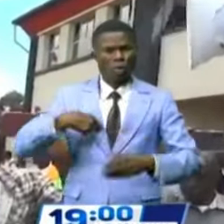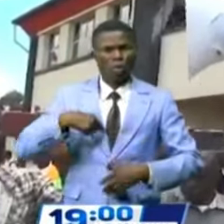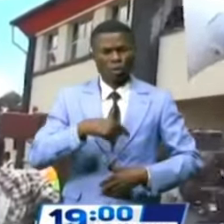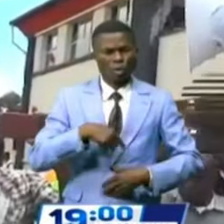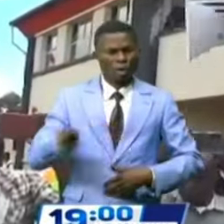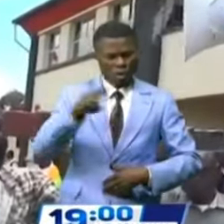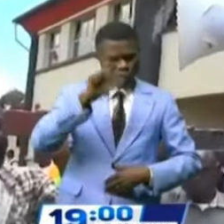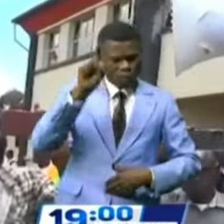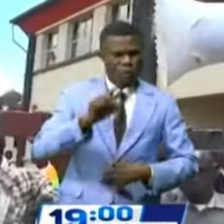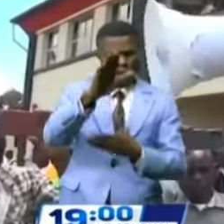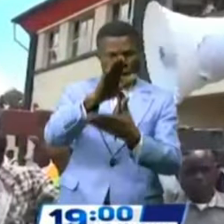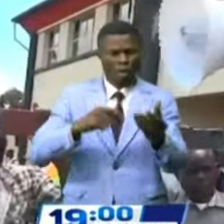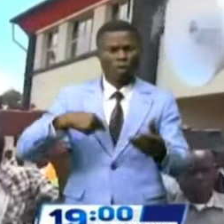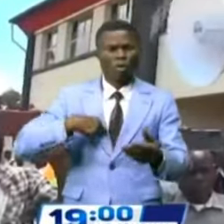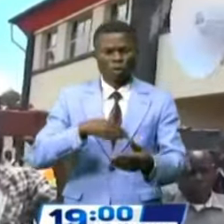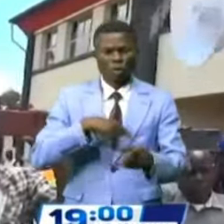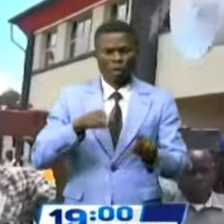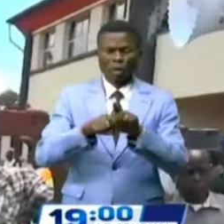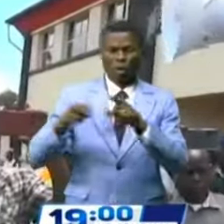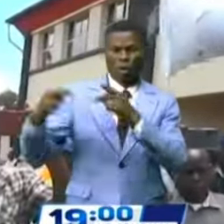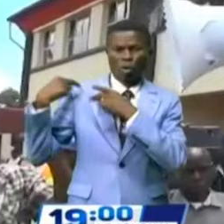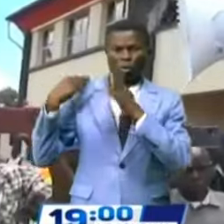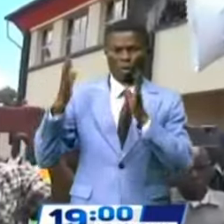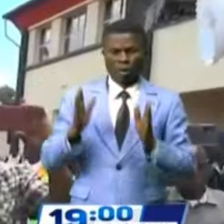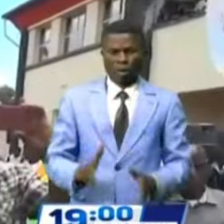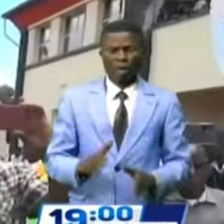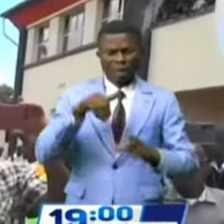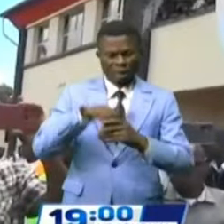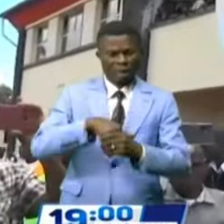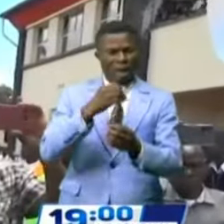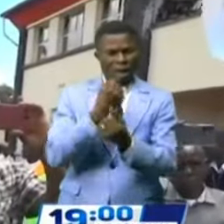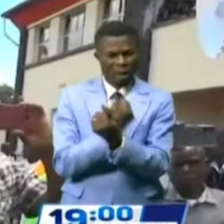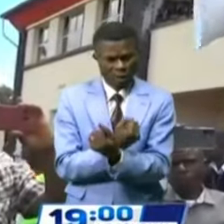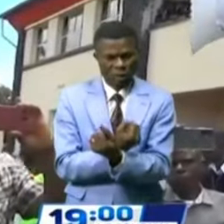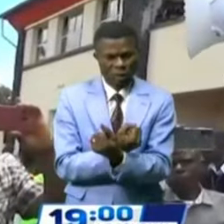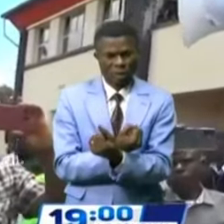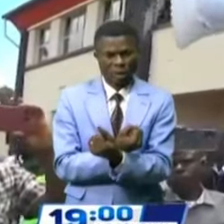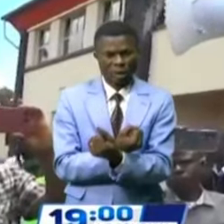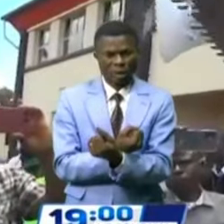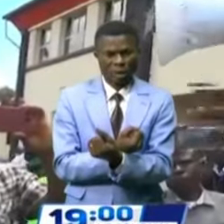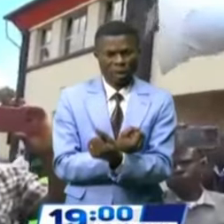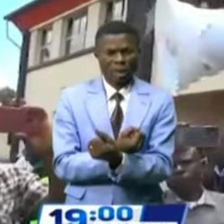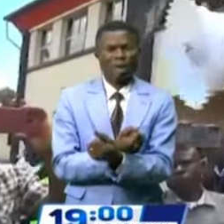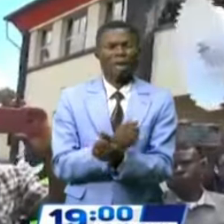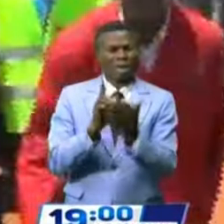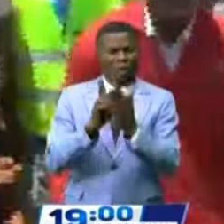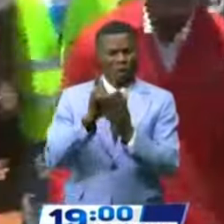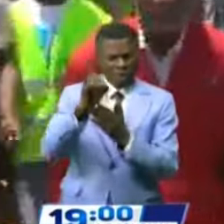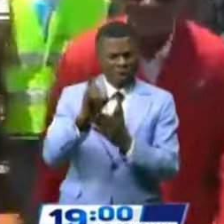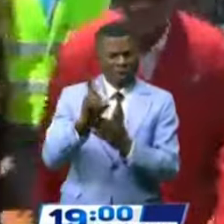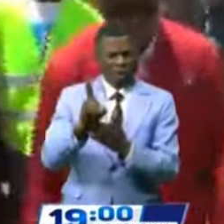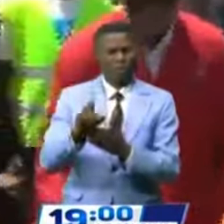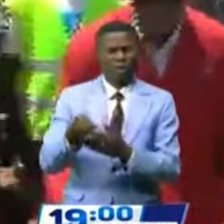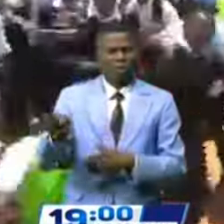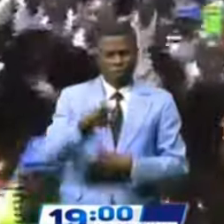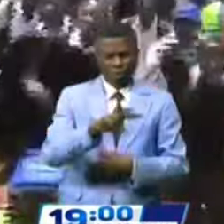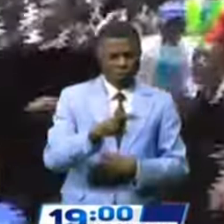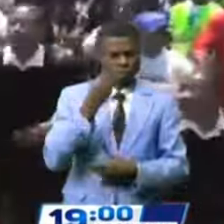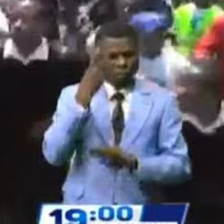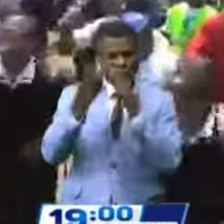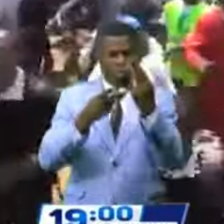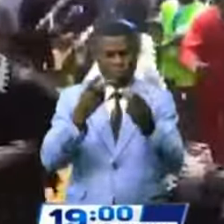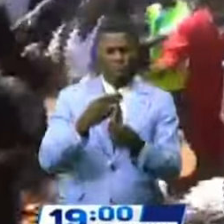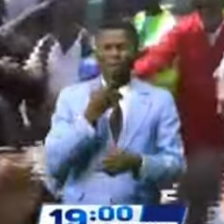vous devez nous imiter comme des responsables. Dans la discipline, ça fera de vous des grandes personnalités. Il a revisité